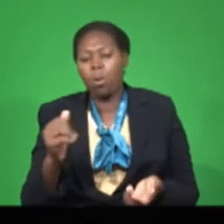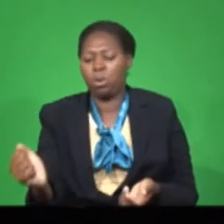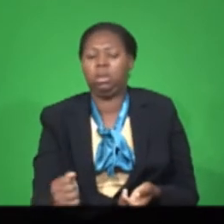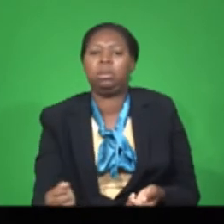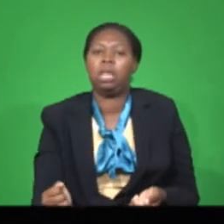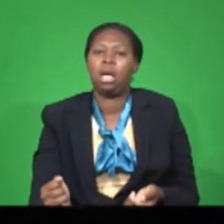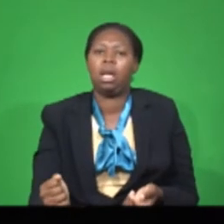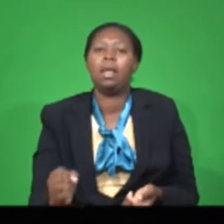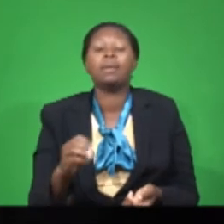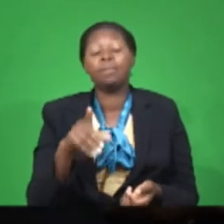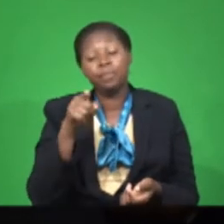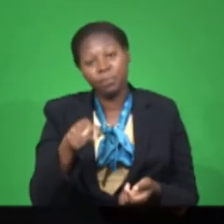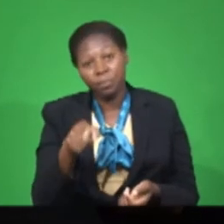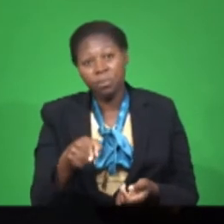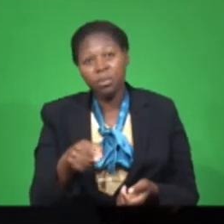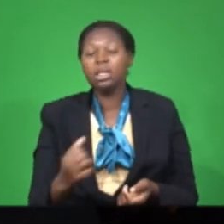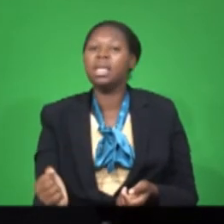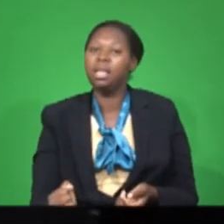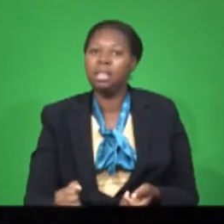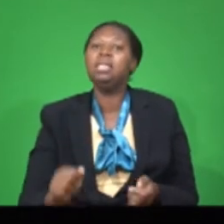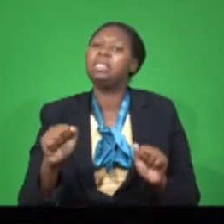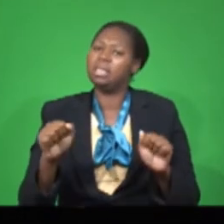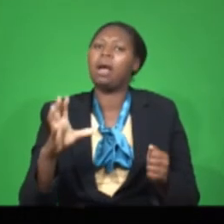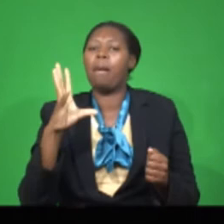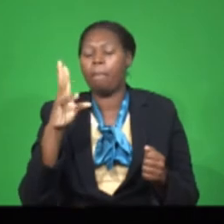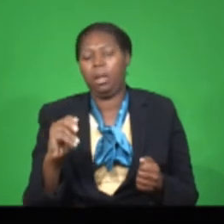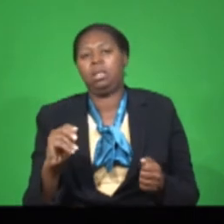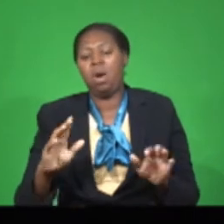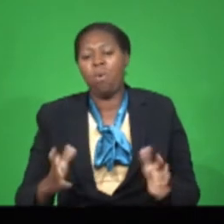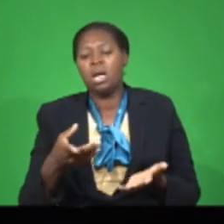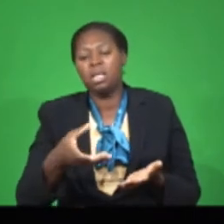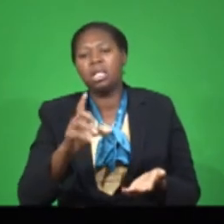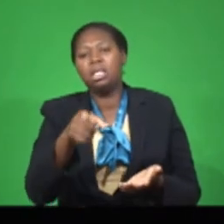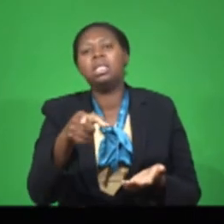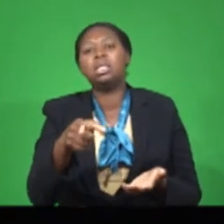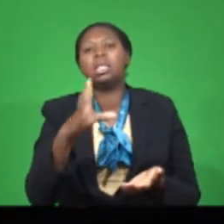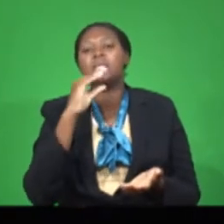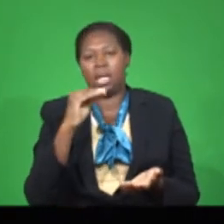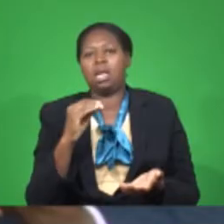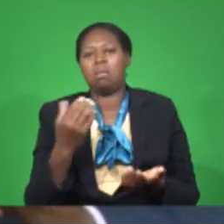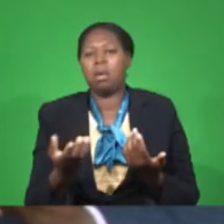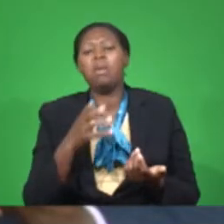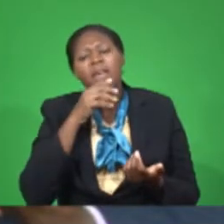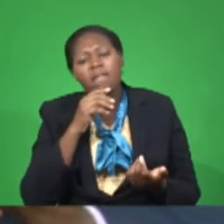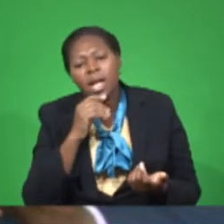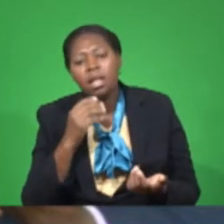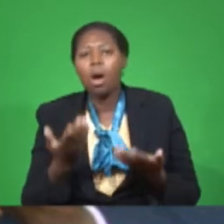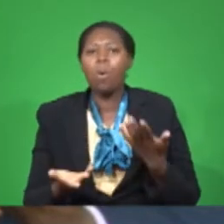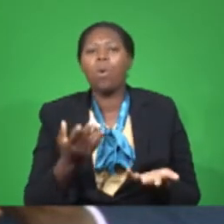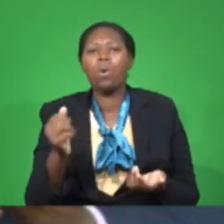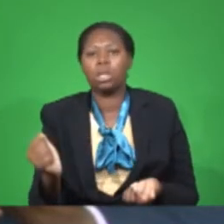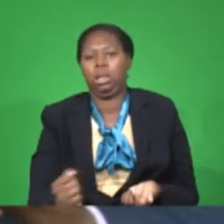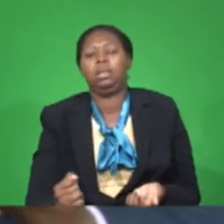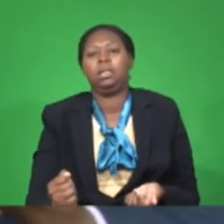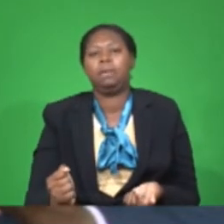anufandira kuti baba ndo anufandira kuti sekuru. Unaona kuti chitema chinokupinza pamwe pari so complicated pekuti nyaya yacho haitaurika